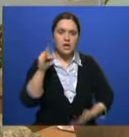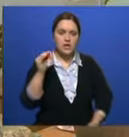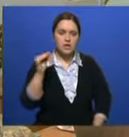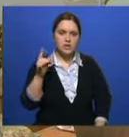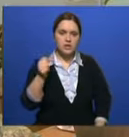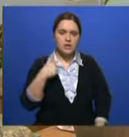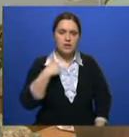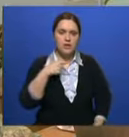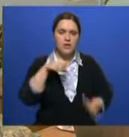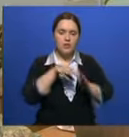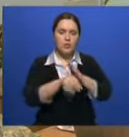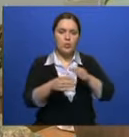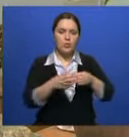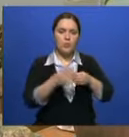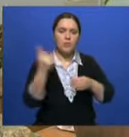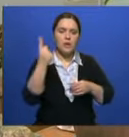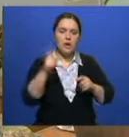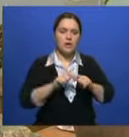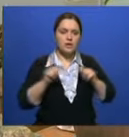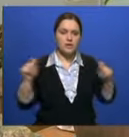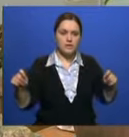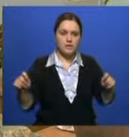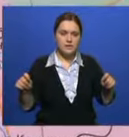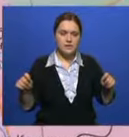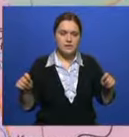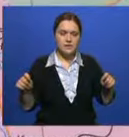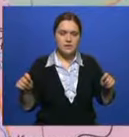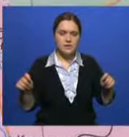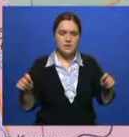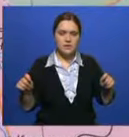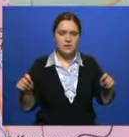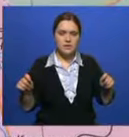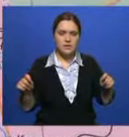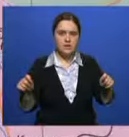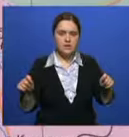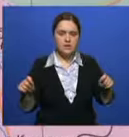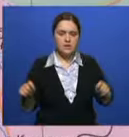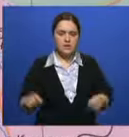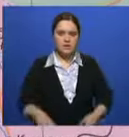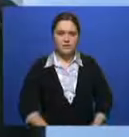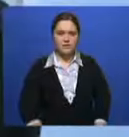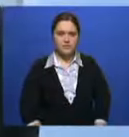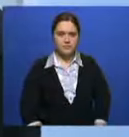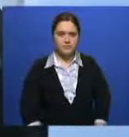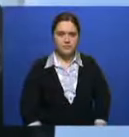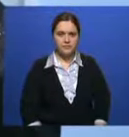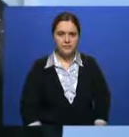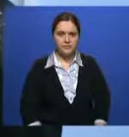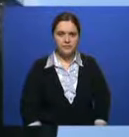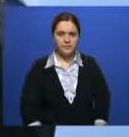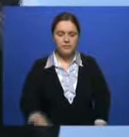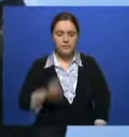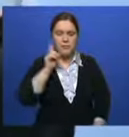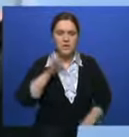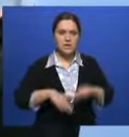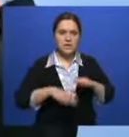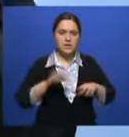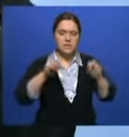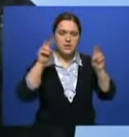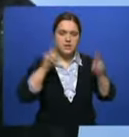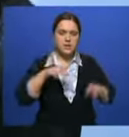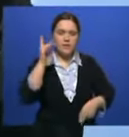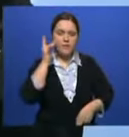в группе первооткрывателей, там тоже как числился, как один из первооткрывателей. Молодые специалисты часто